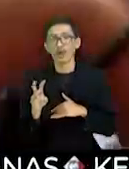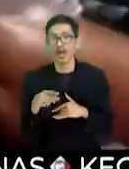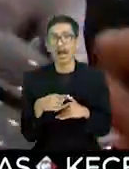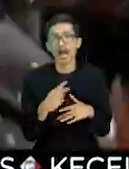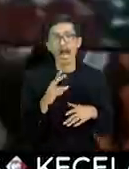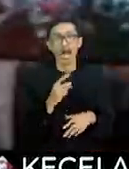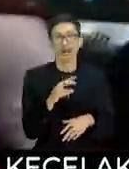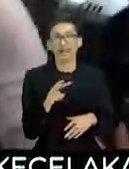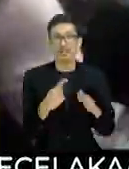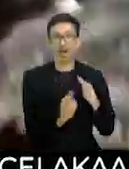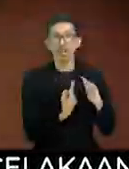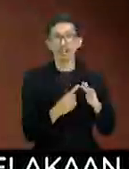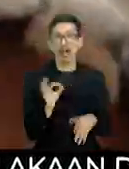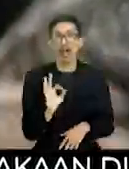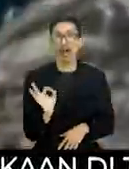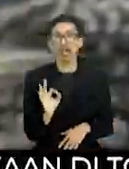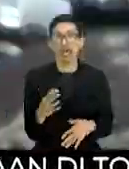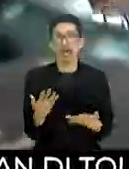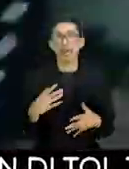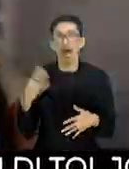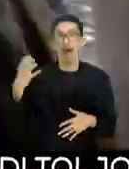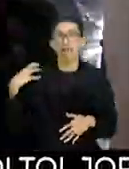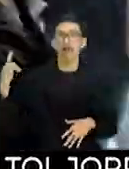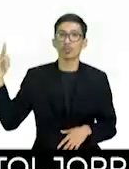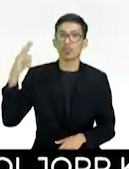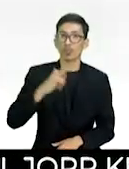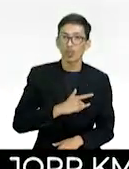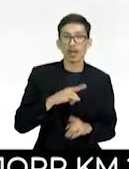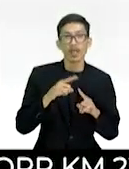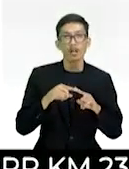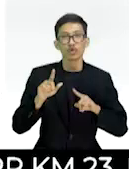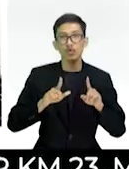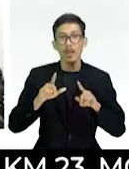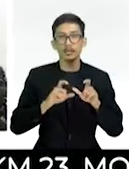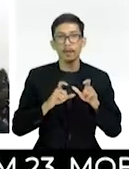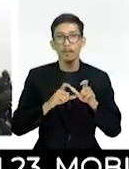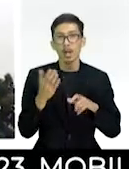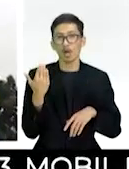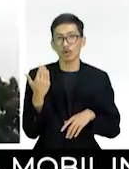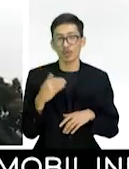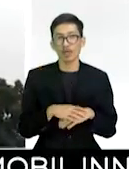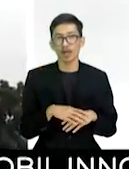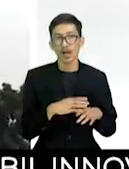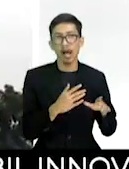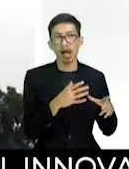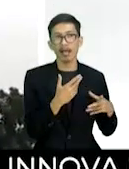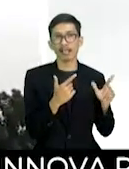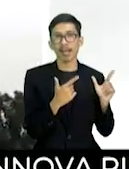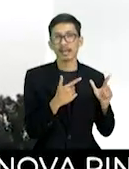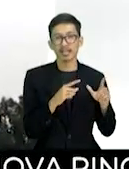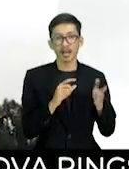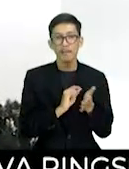tidak menjalani karantina setelah pulang dari Amerika Serikat 17 September lalu. Rachel dibantu seorang anggota TNI FS